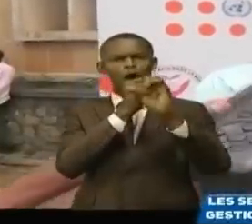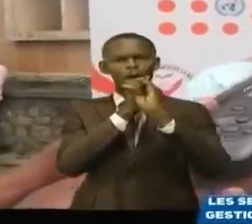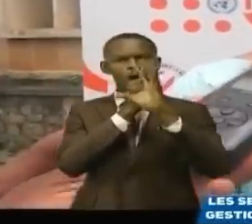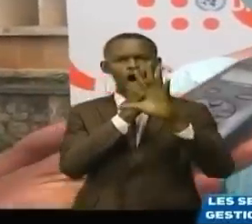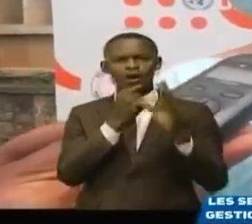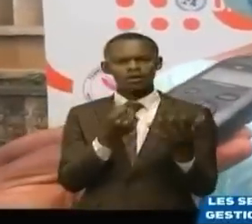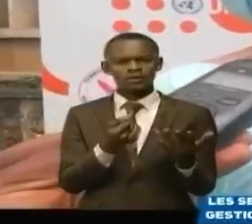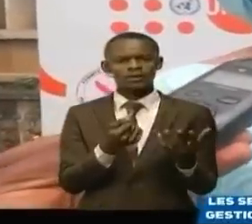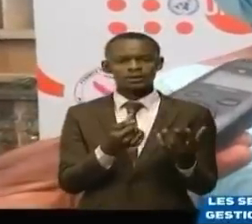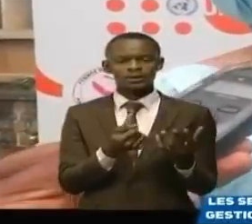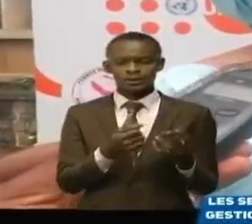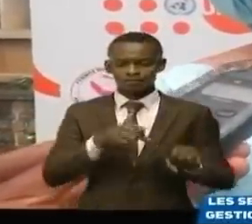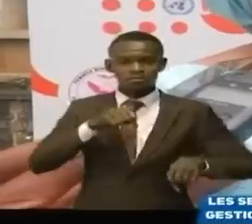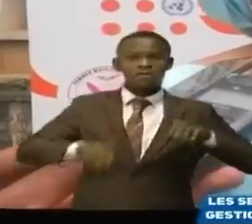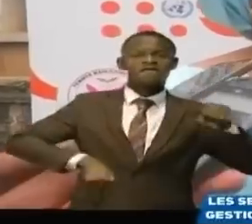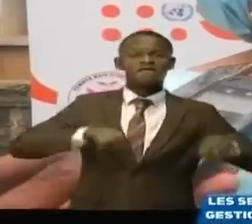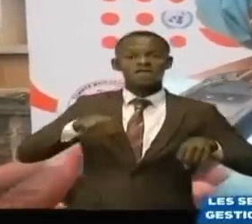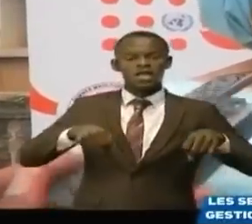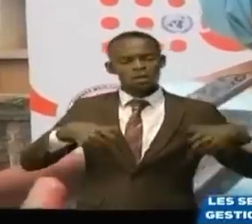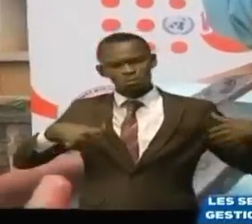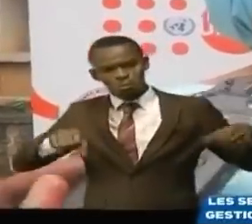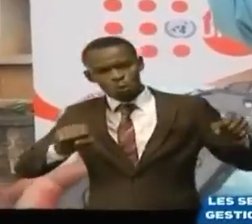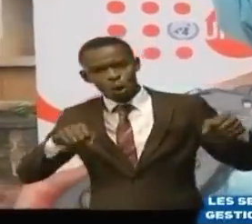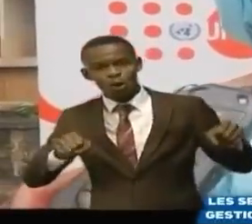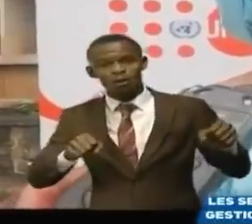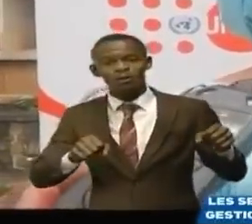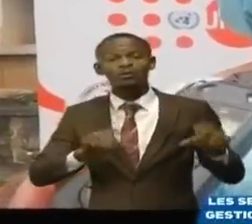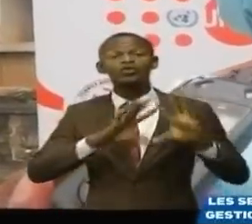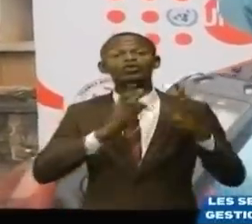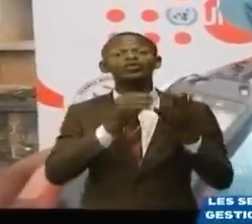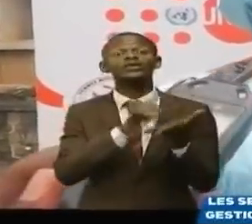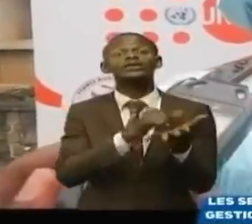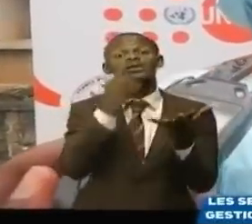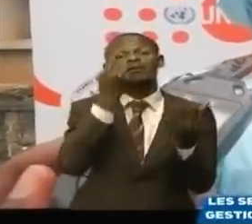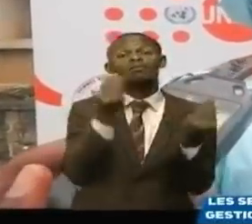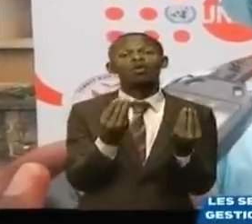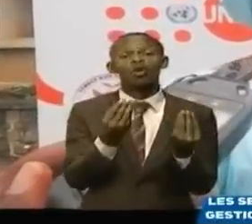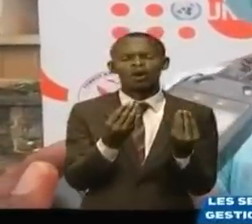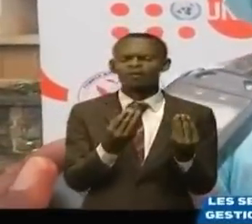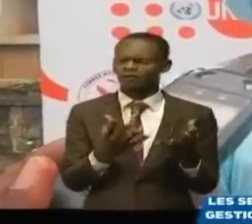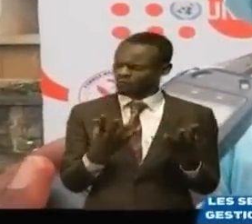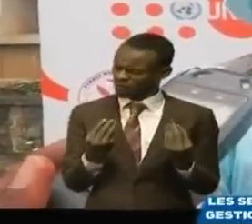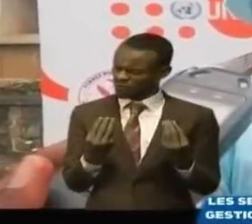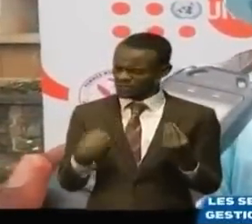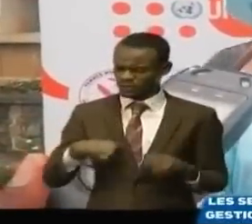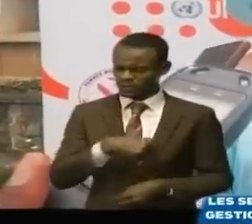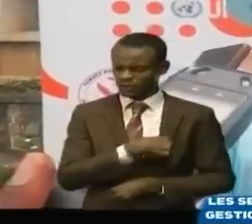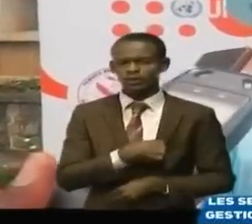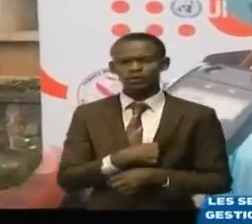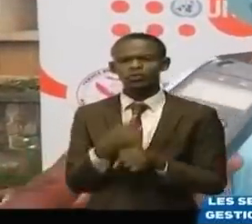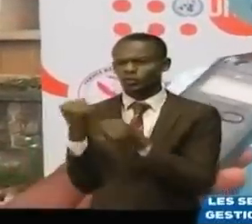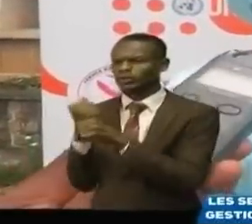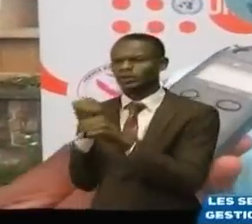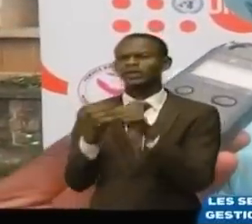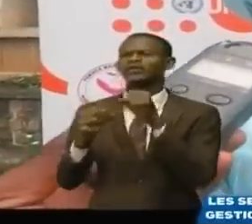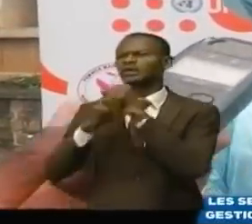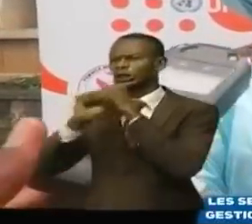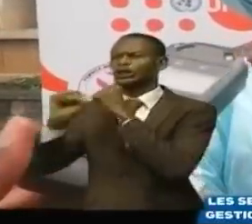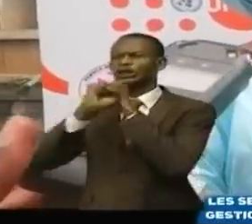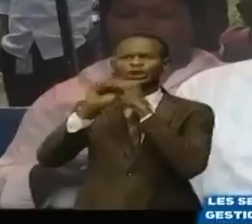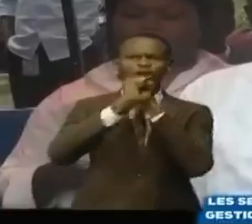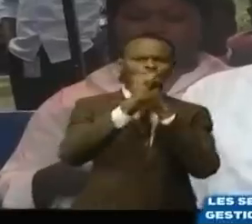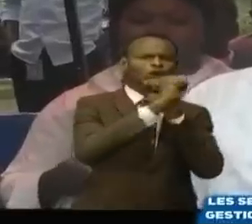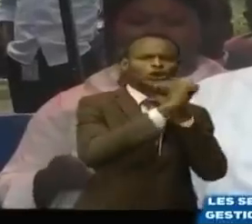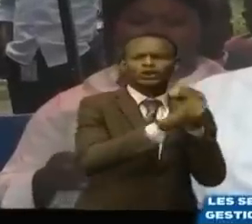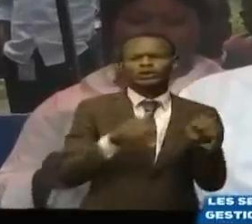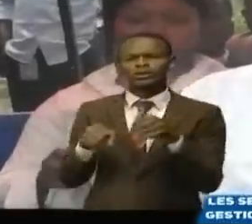coordonner les différentes commissions dans le volet de prise en charge et aussi le volet prévention de la lutte contre les violences sexuelles et celles basées sur le